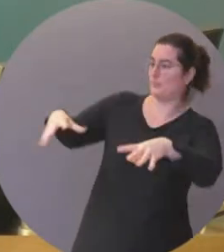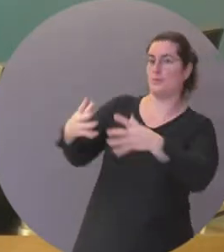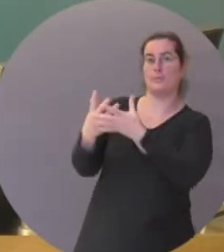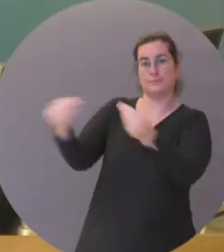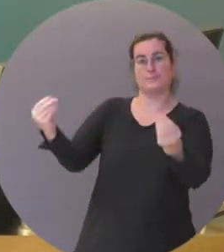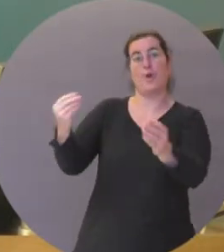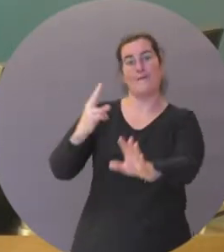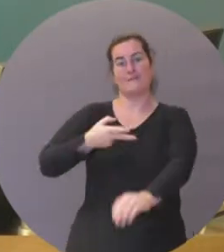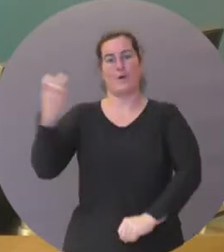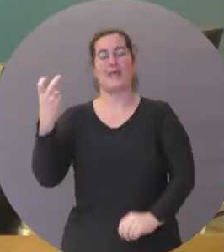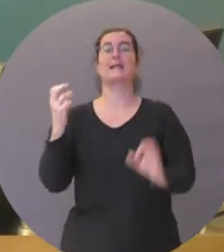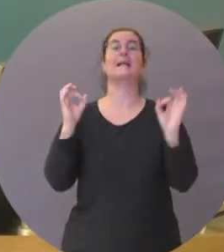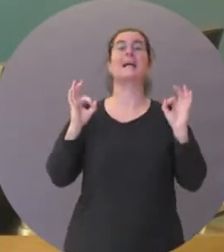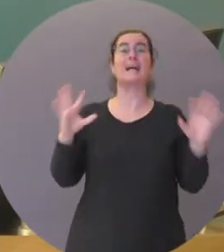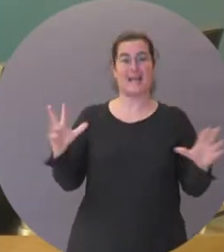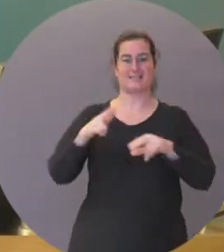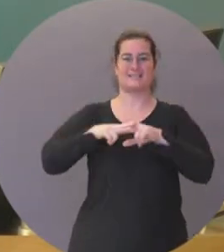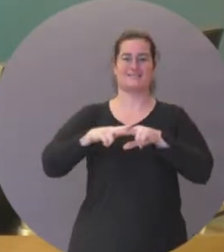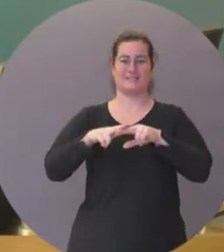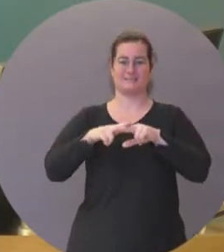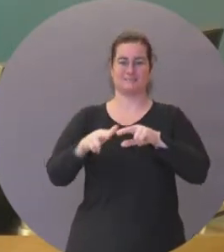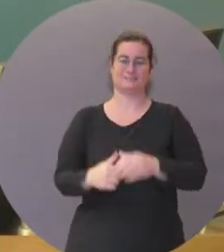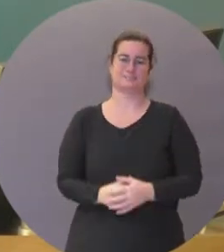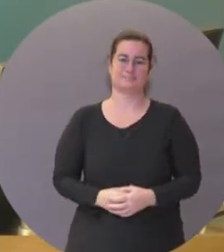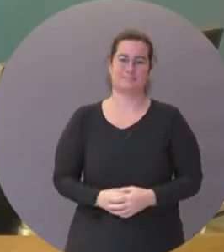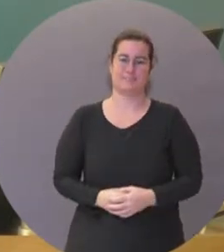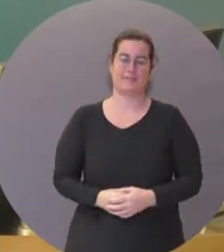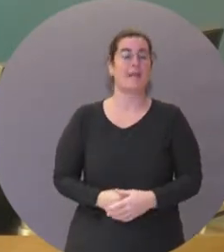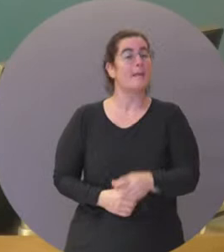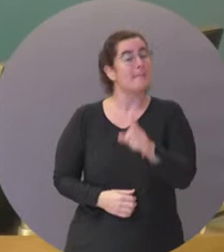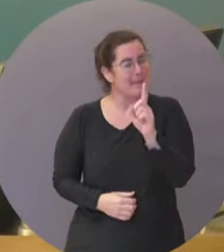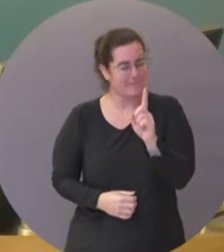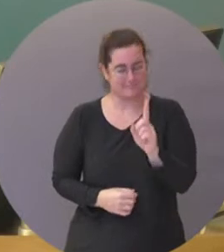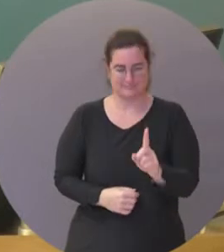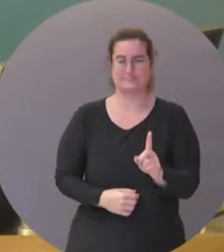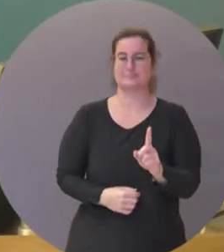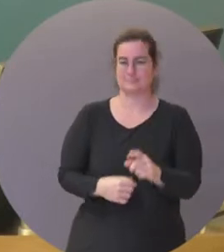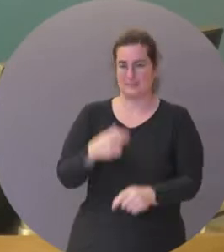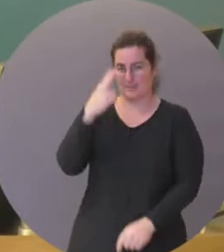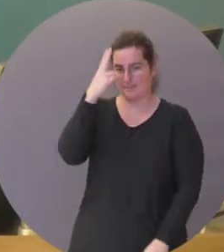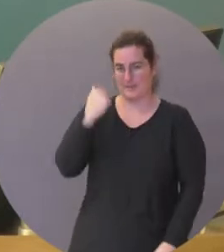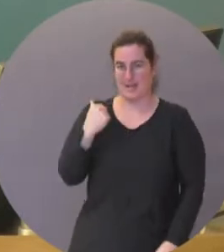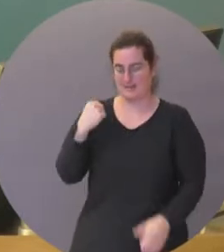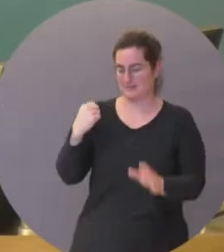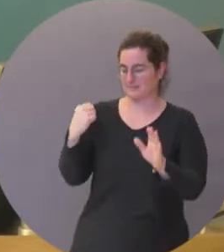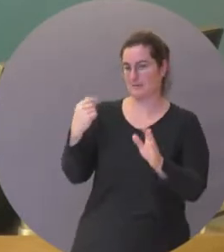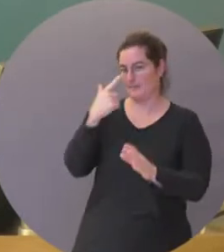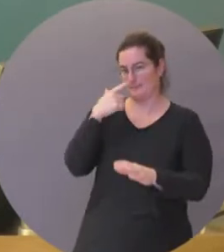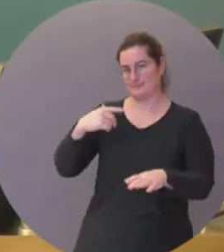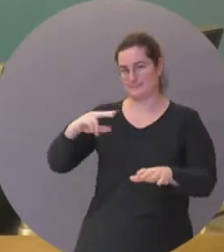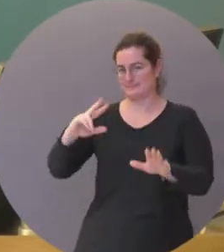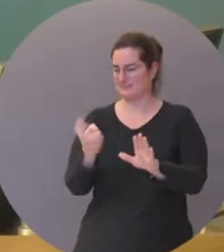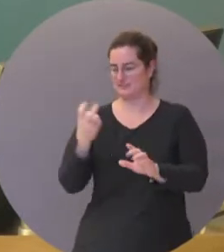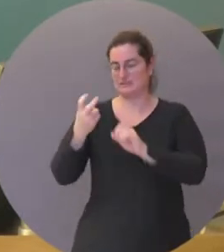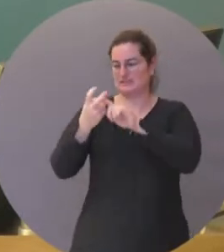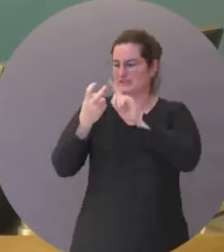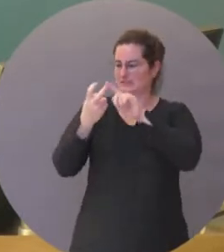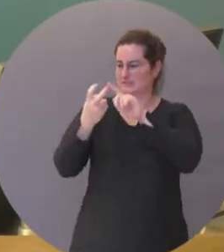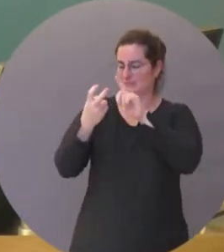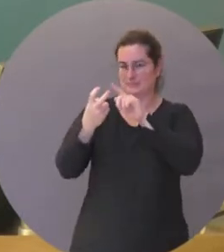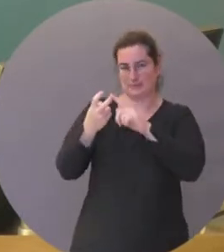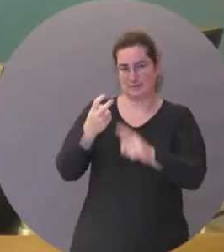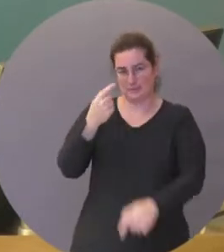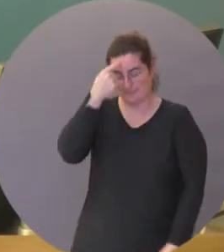cette cyber-attaque nous a fortement conduit à investir rapidement soit pour réparer nos